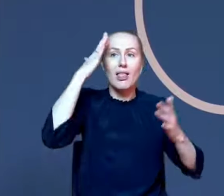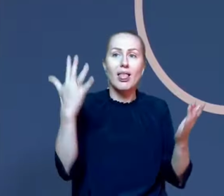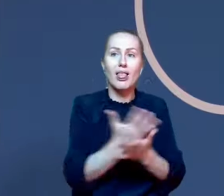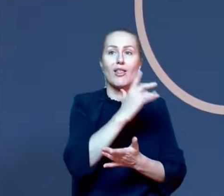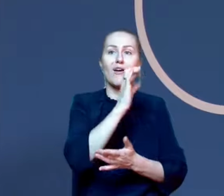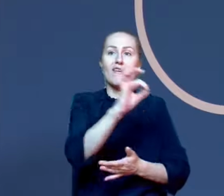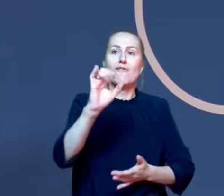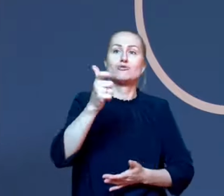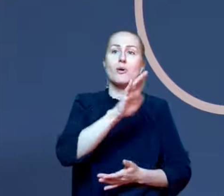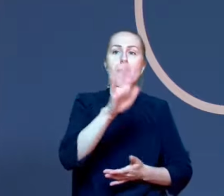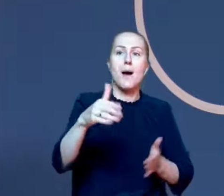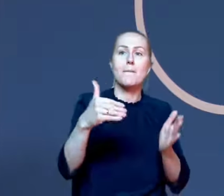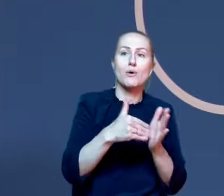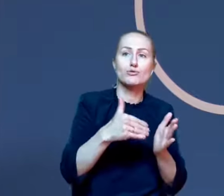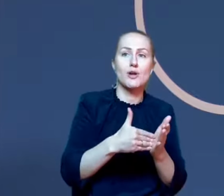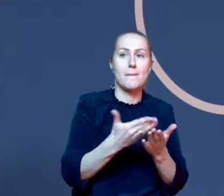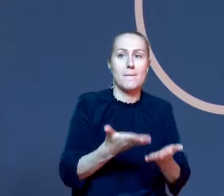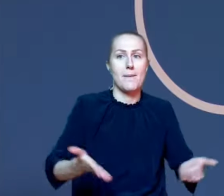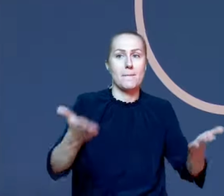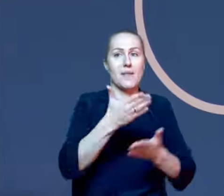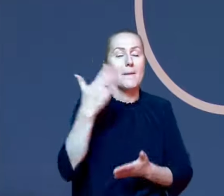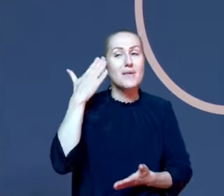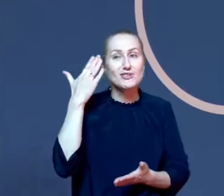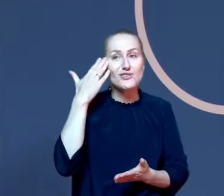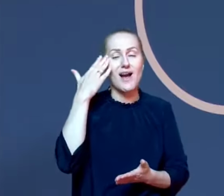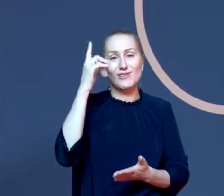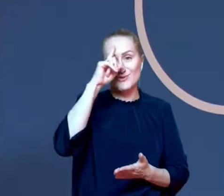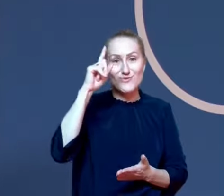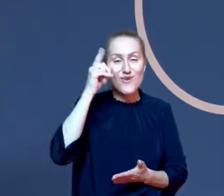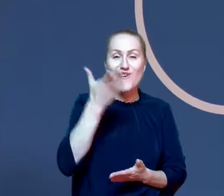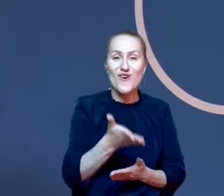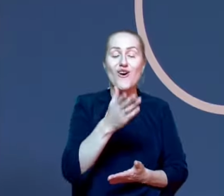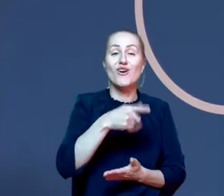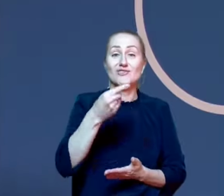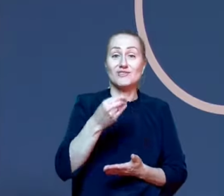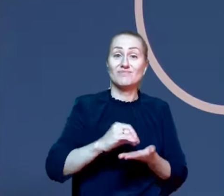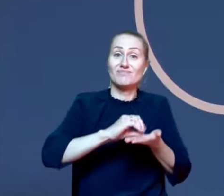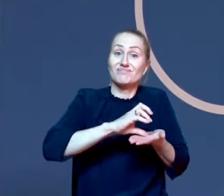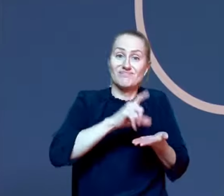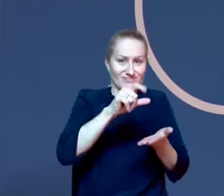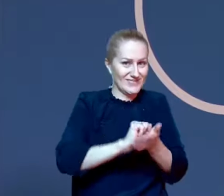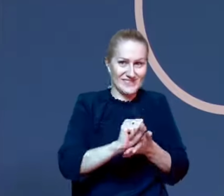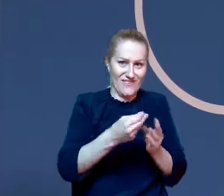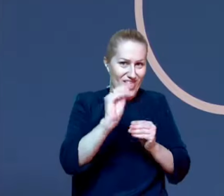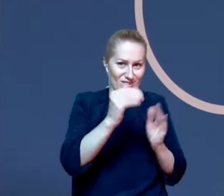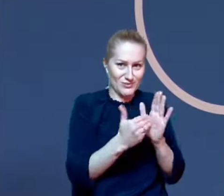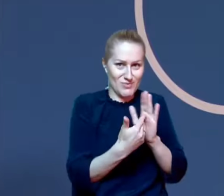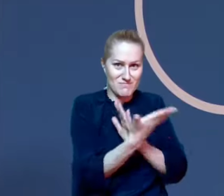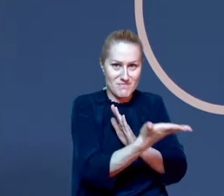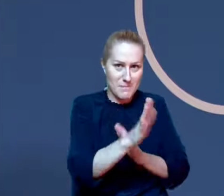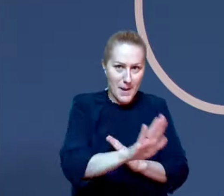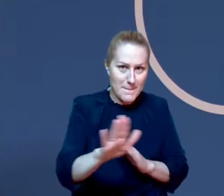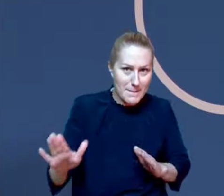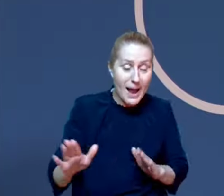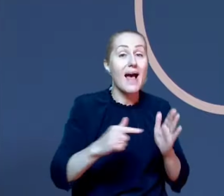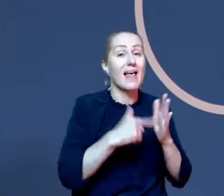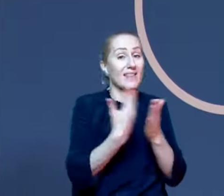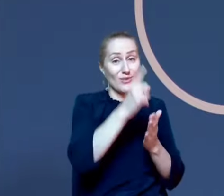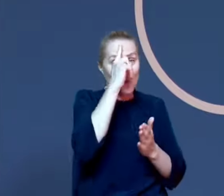potrzeby mieszkańców i portfel na to potrzebny jest znacznie większy, a więc mogą mieszkańcy